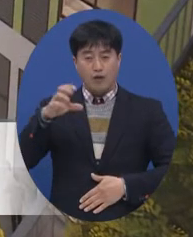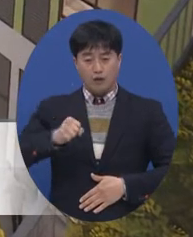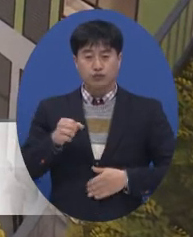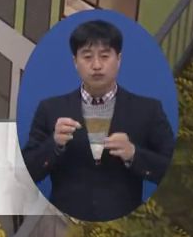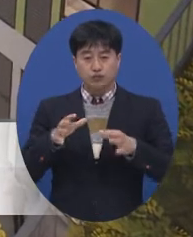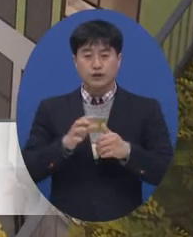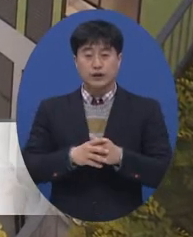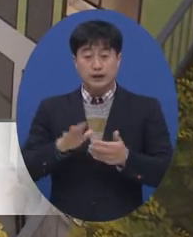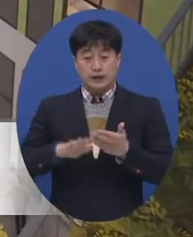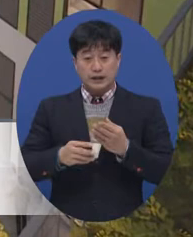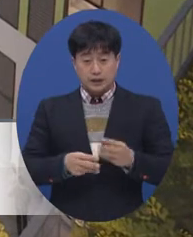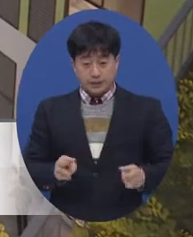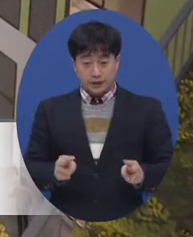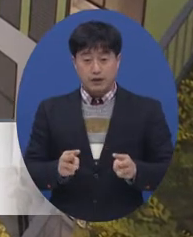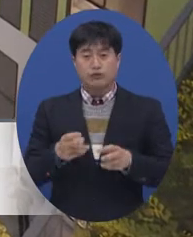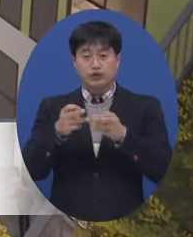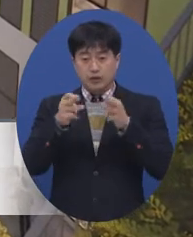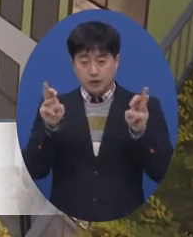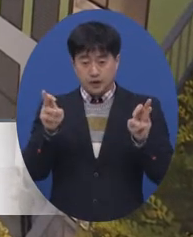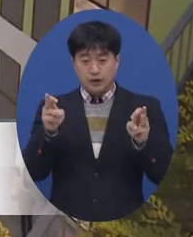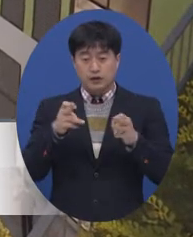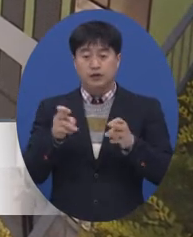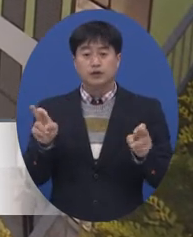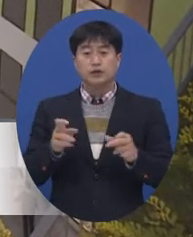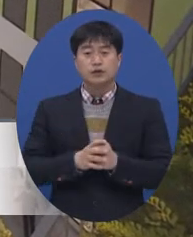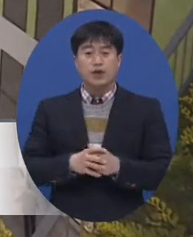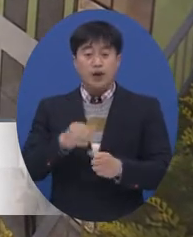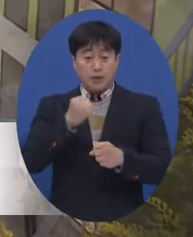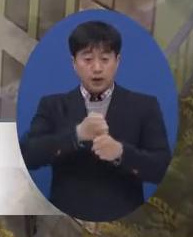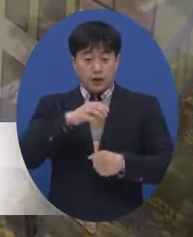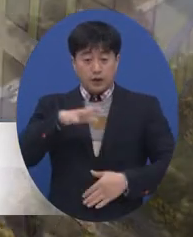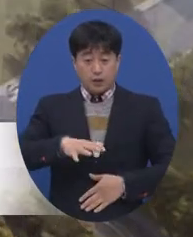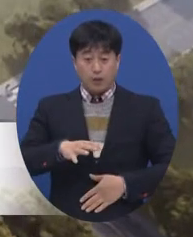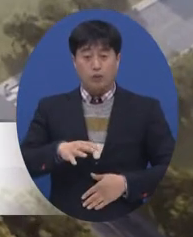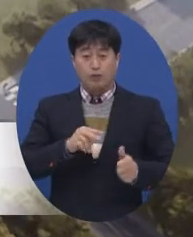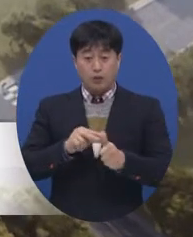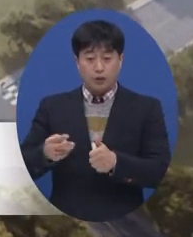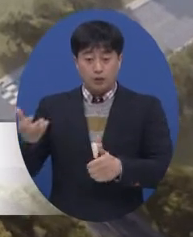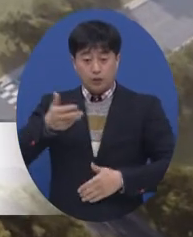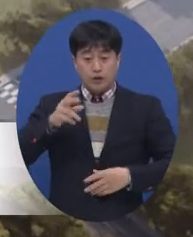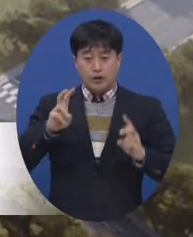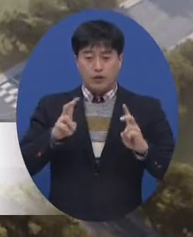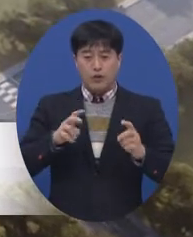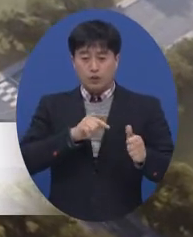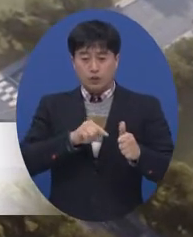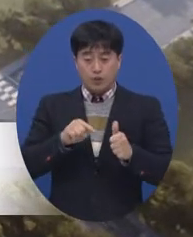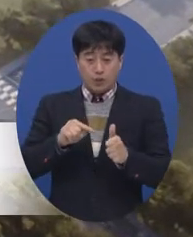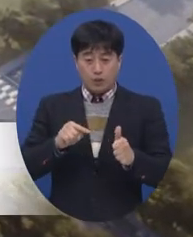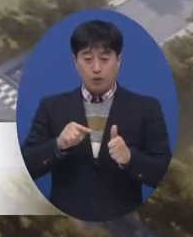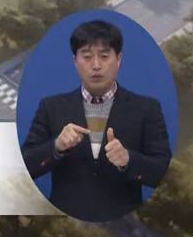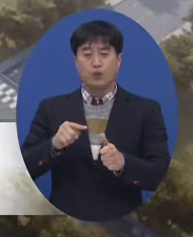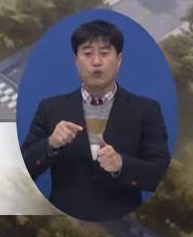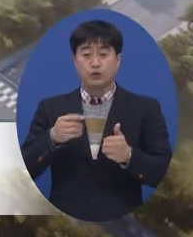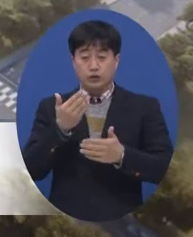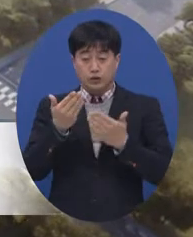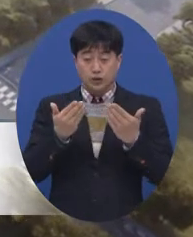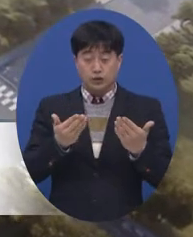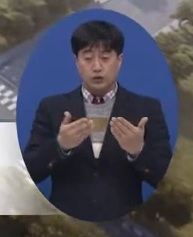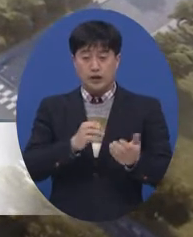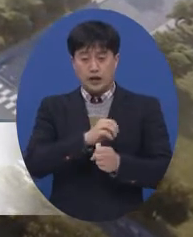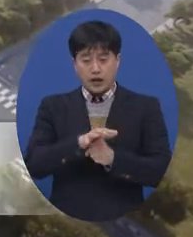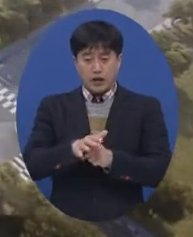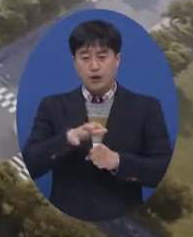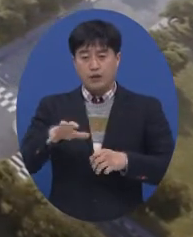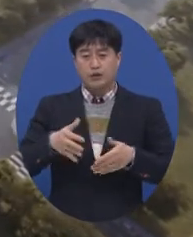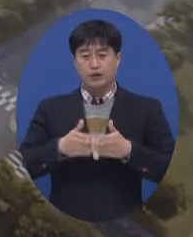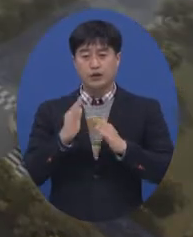3층, 지상 12층 규모로 웹툰 창작실과 콘텐츠 제작업체 입주 공간 등 만화 작가들의 창작 활동을 지원하기 위한 다양한